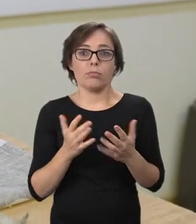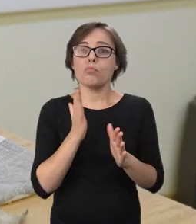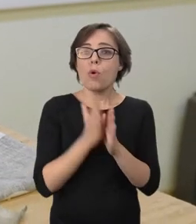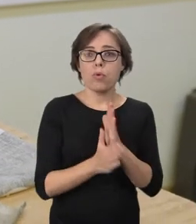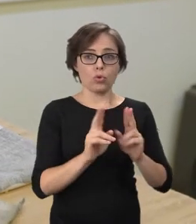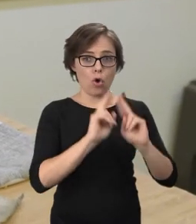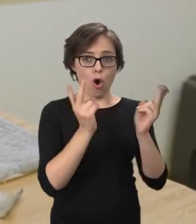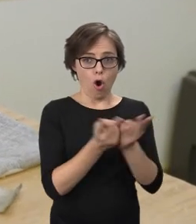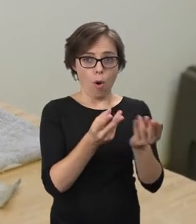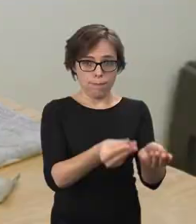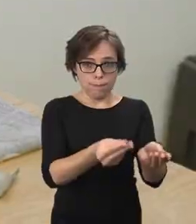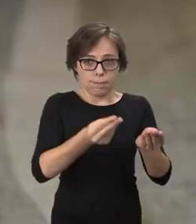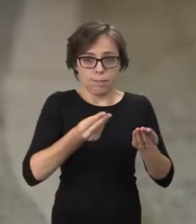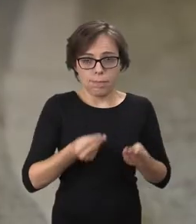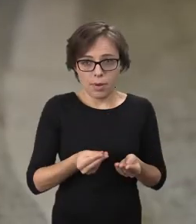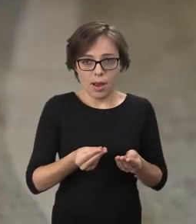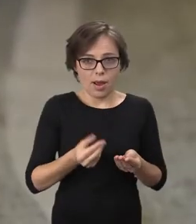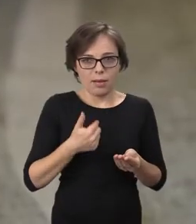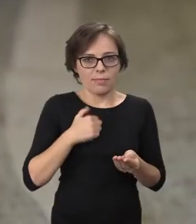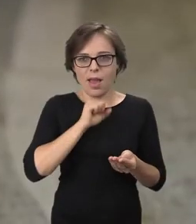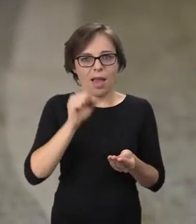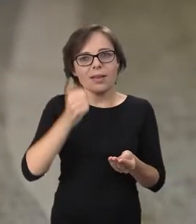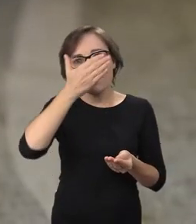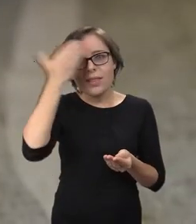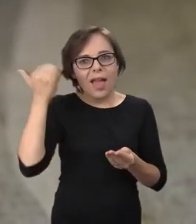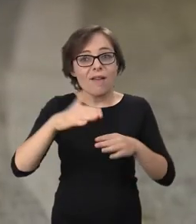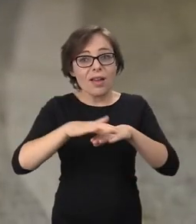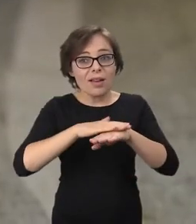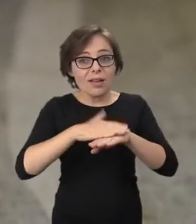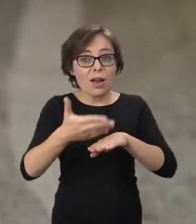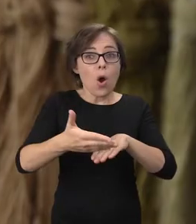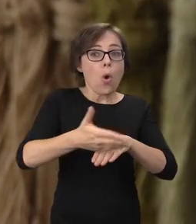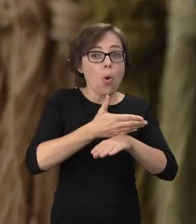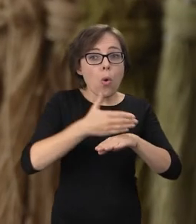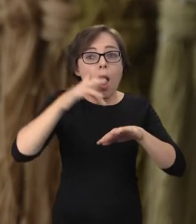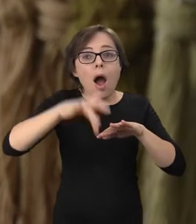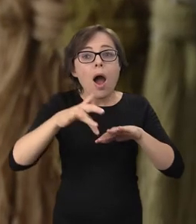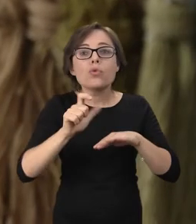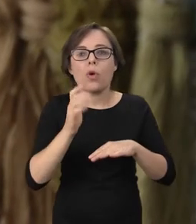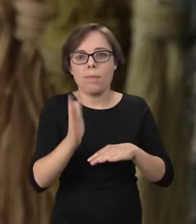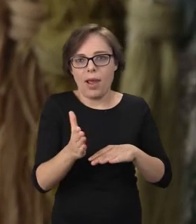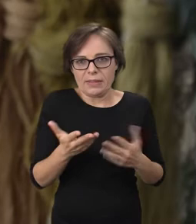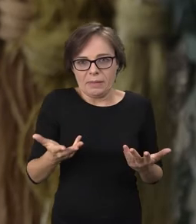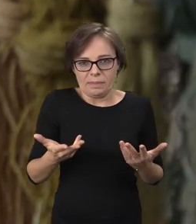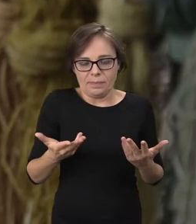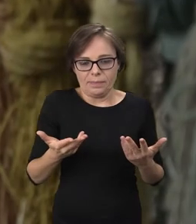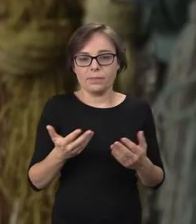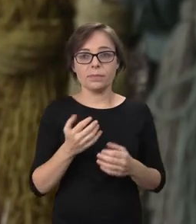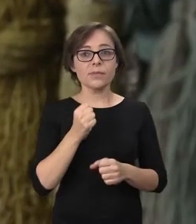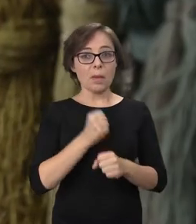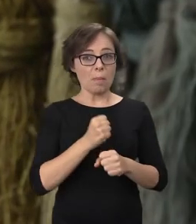dostajemy obiekt do konserwacji, my nigdy nie wiemy, co jest pod spodem. Praca